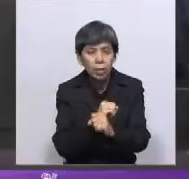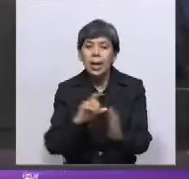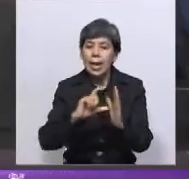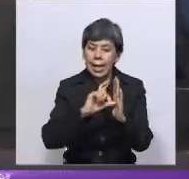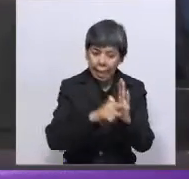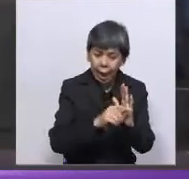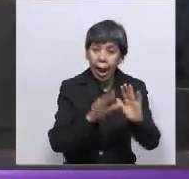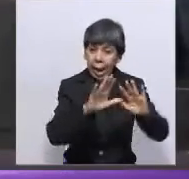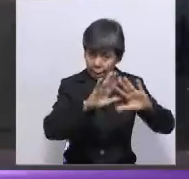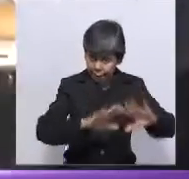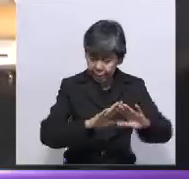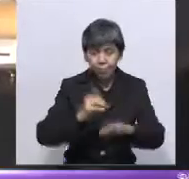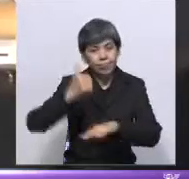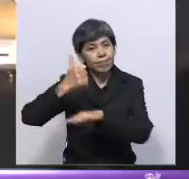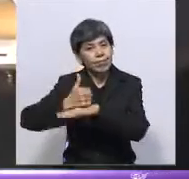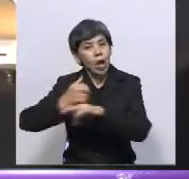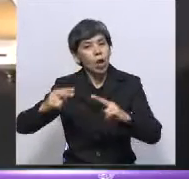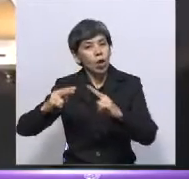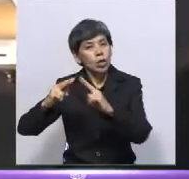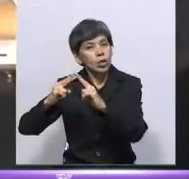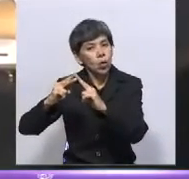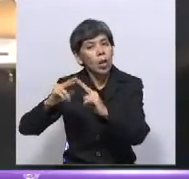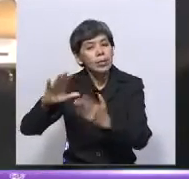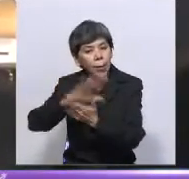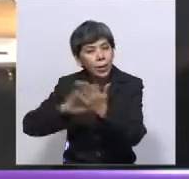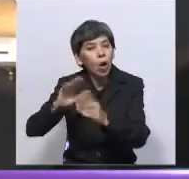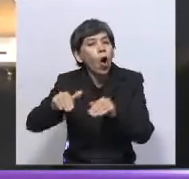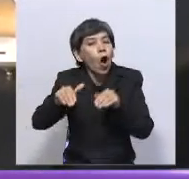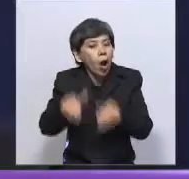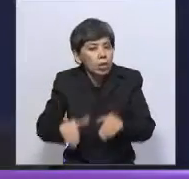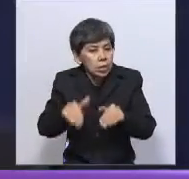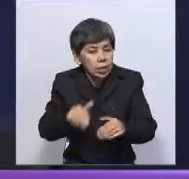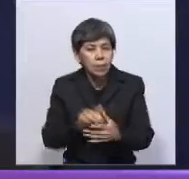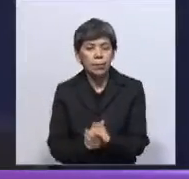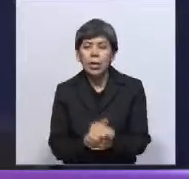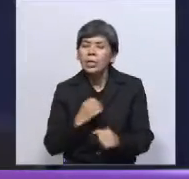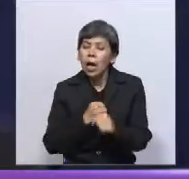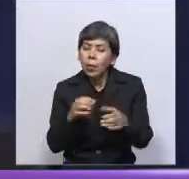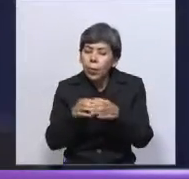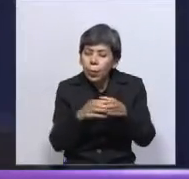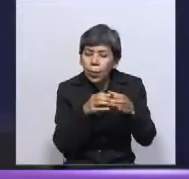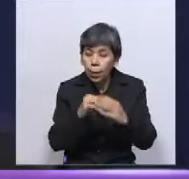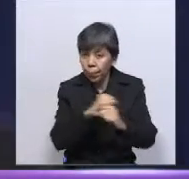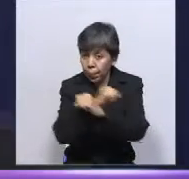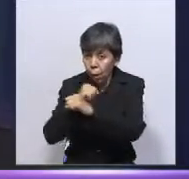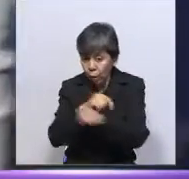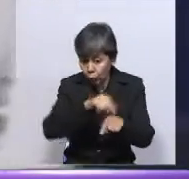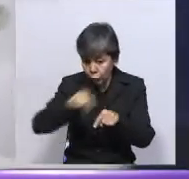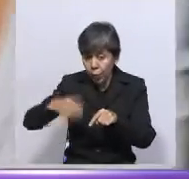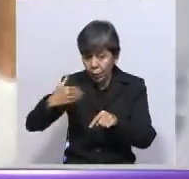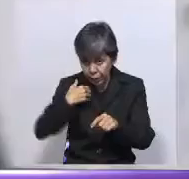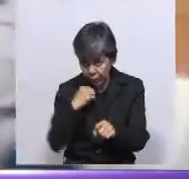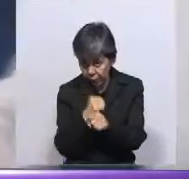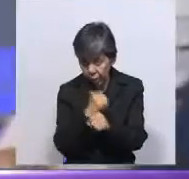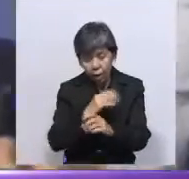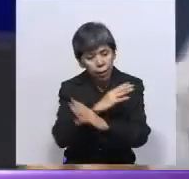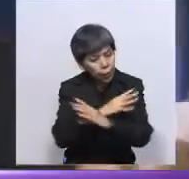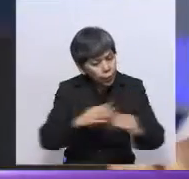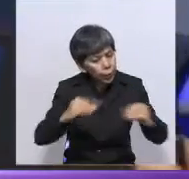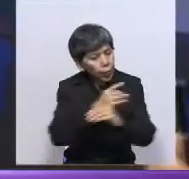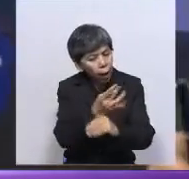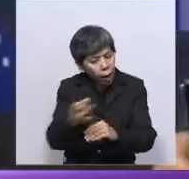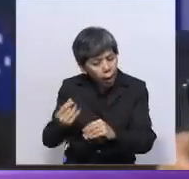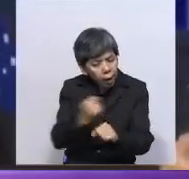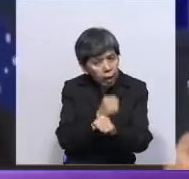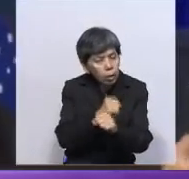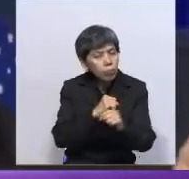างเลขาธิการอาเซียนกับรัฐมนตรีว่าการกระทรวงการต่างประเทศออสเตรเลียเพื่อให้หน่วยงานด้านความมั่นคงที่มีอยู่สามารถแลกเปลี่ยนข้อมูลข่